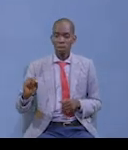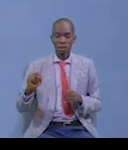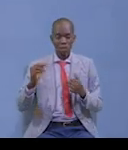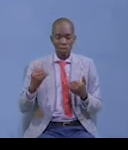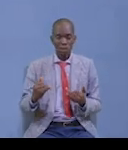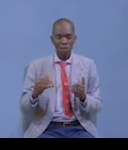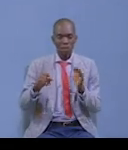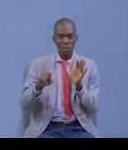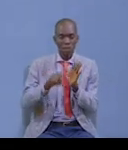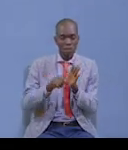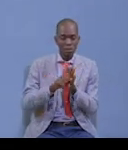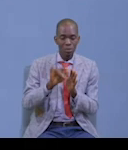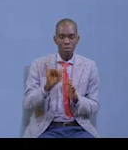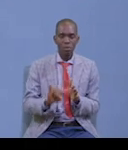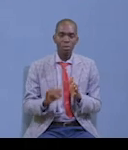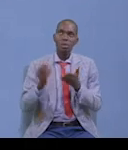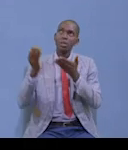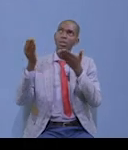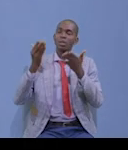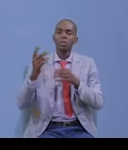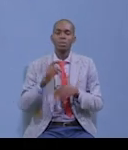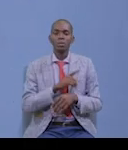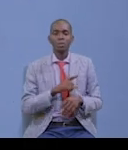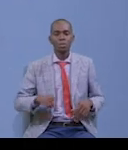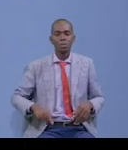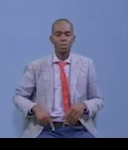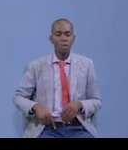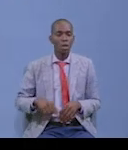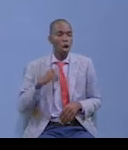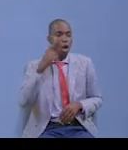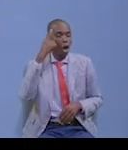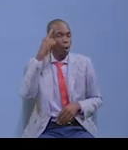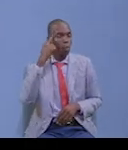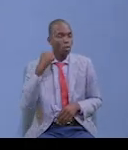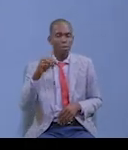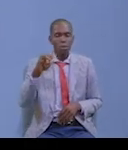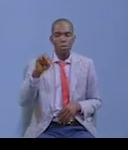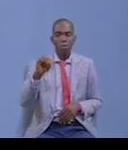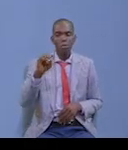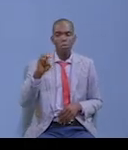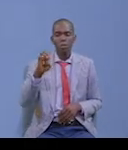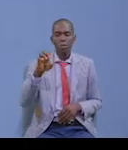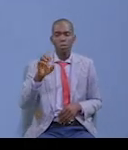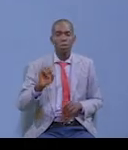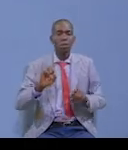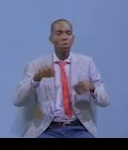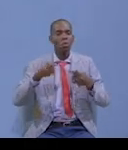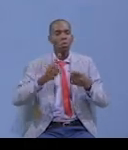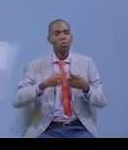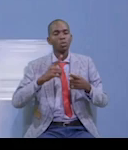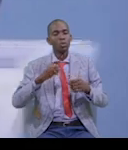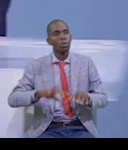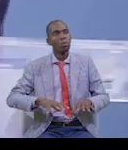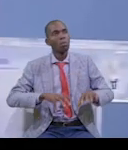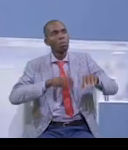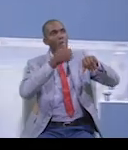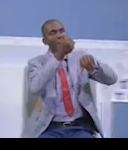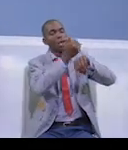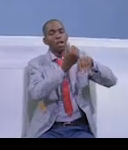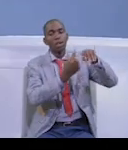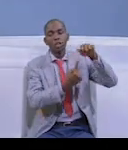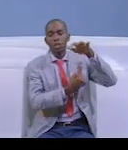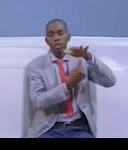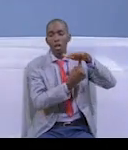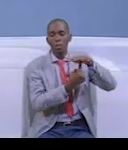Lord. వ్యతిరేకమైన సేవ చేశాడు ప్రభువుకు. Moses went to the top of the mountain. మోషే ఏమో కొండ పై భాగానికి